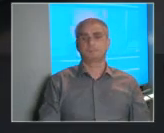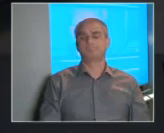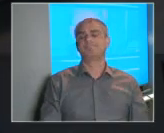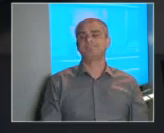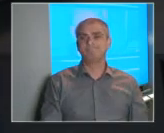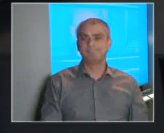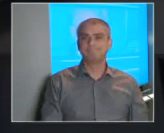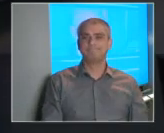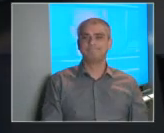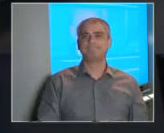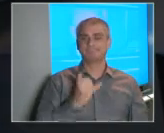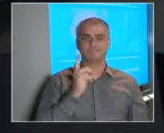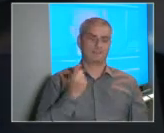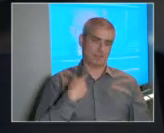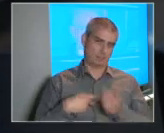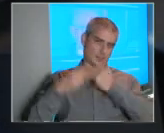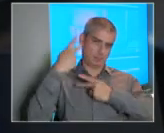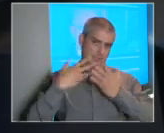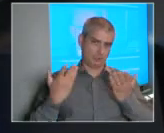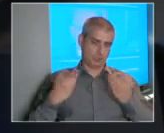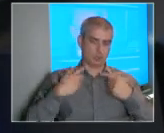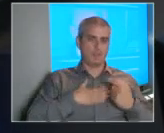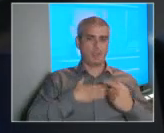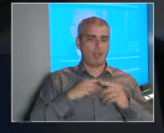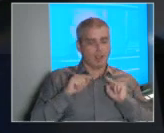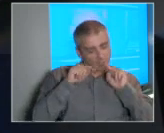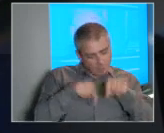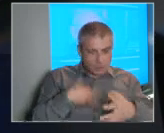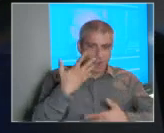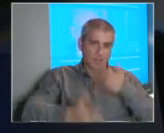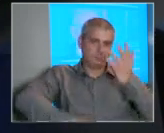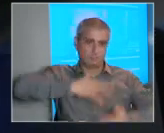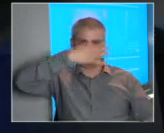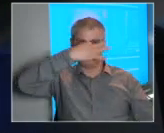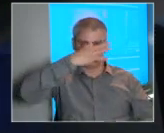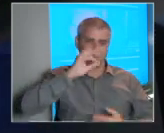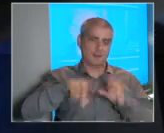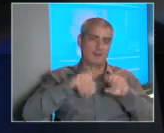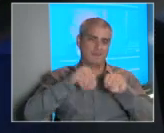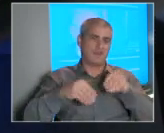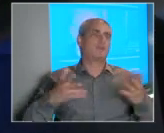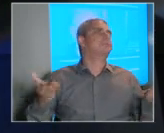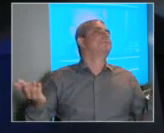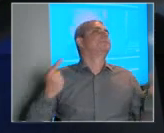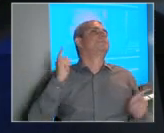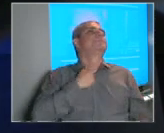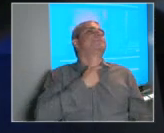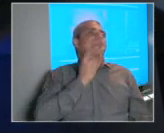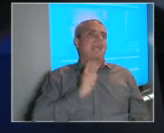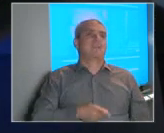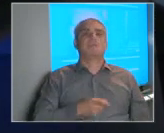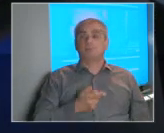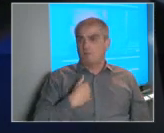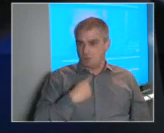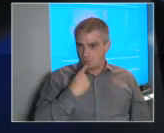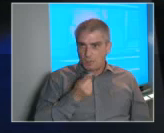כן, אבל אנחנו היום נמצאים, בואו נחזור מהיום החג אל תוך הגועל נפש של המערכת. חייבים, אה? חייבים. כן, חייבים, ואנחנו